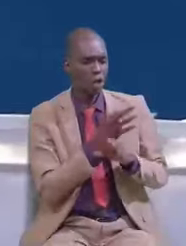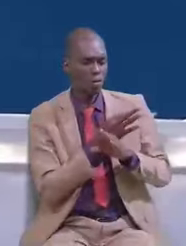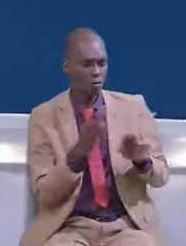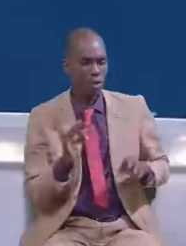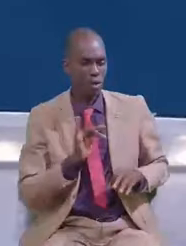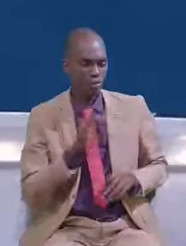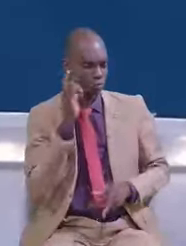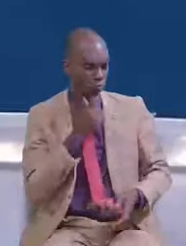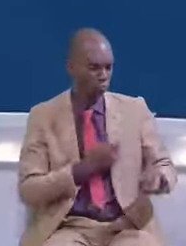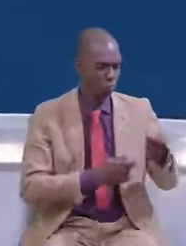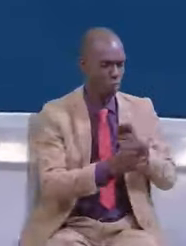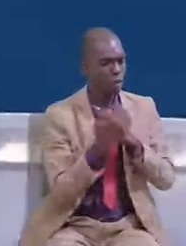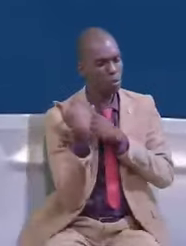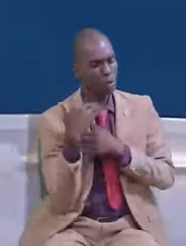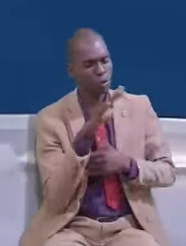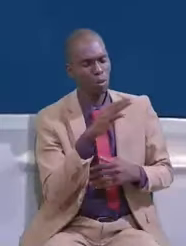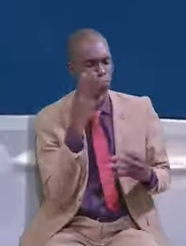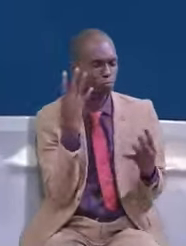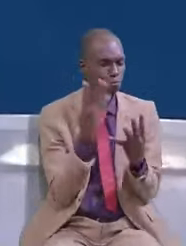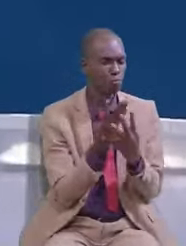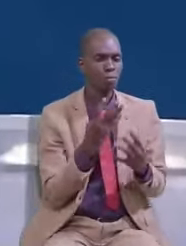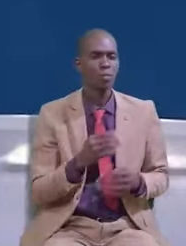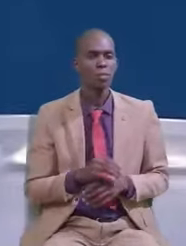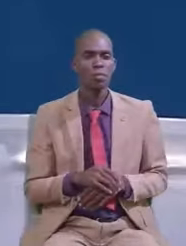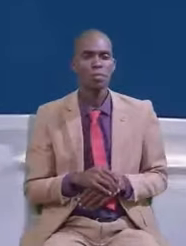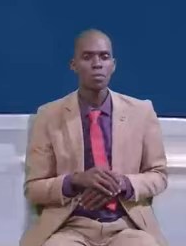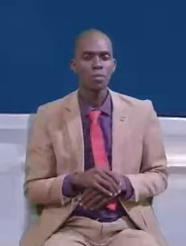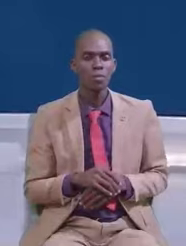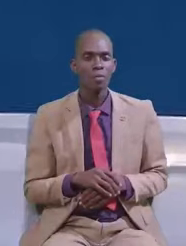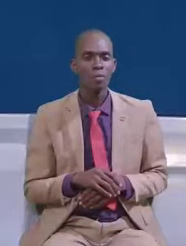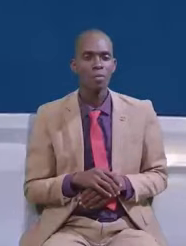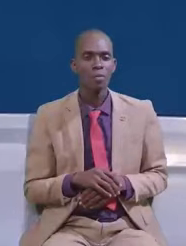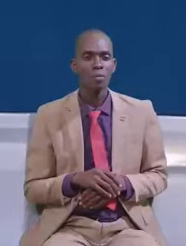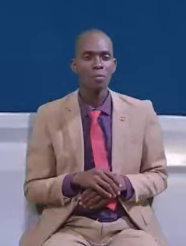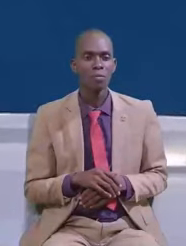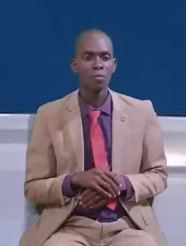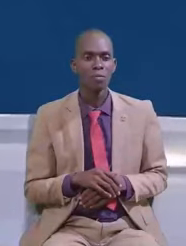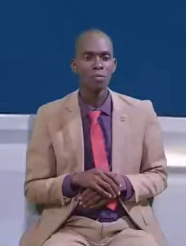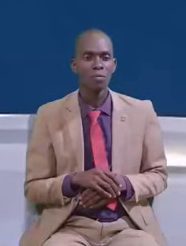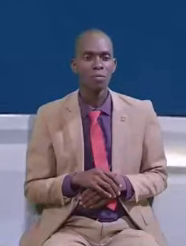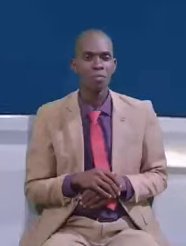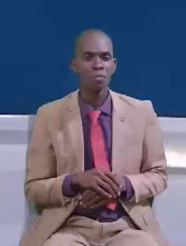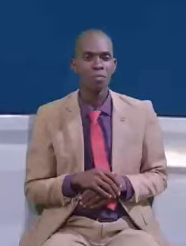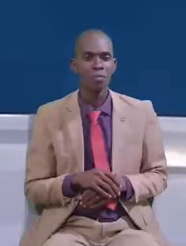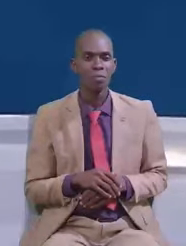Quelqu'un veut lui dire que va en paix, je vais prendre la prison à ta place.